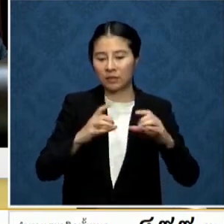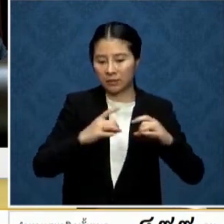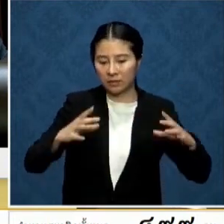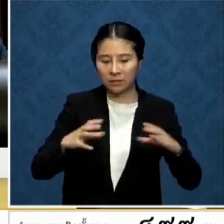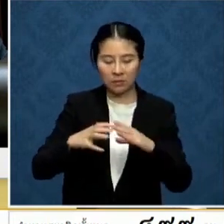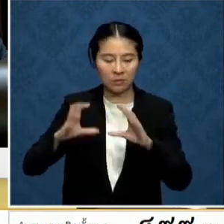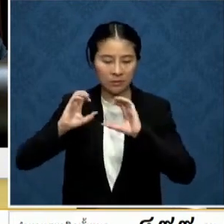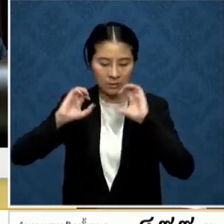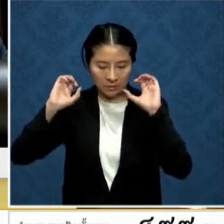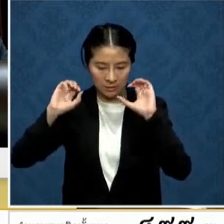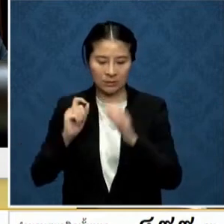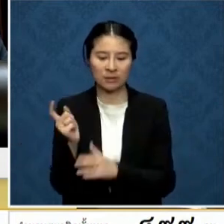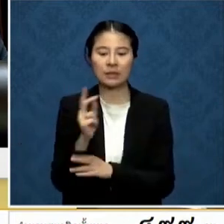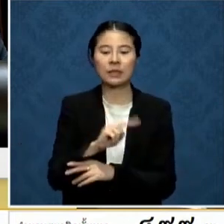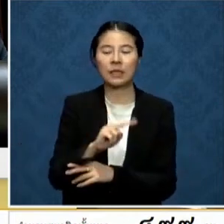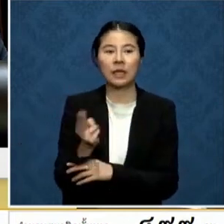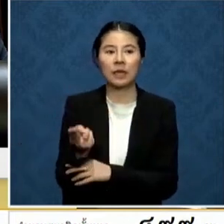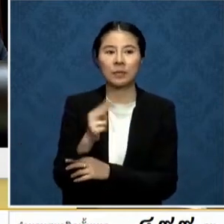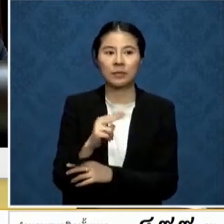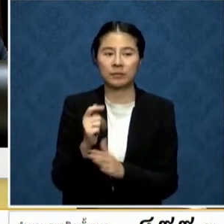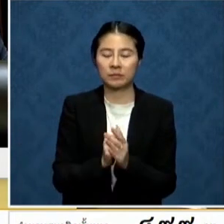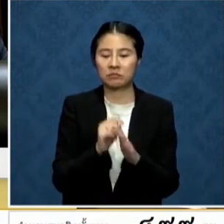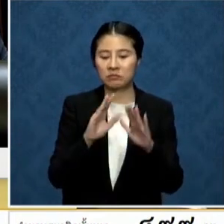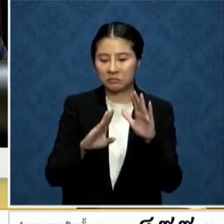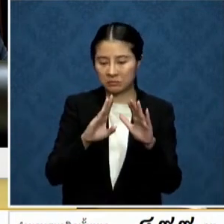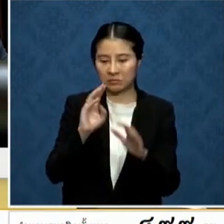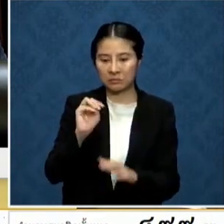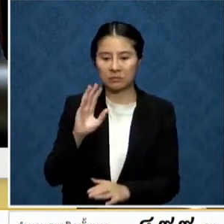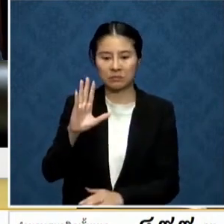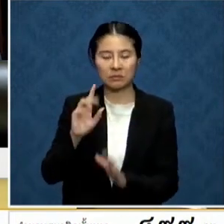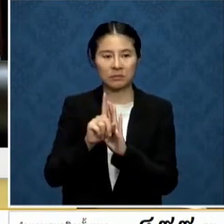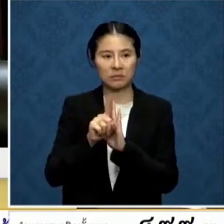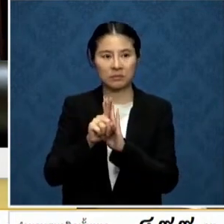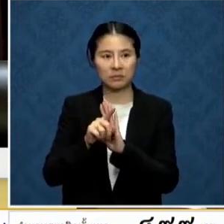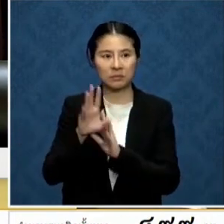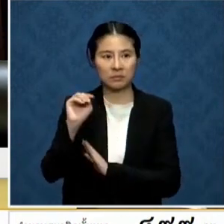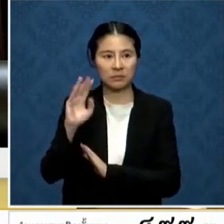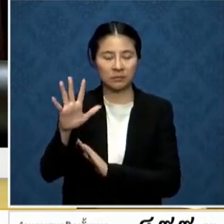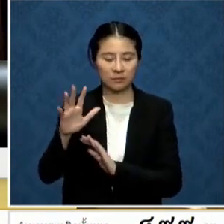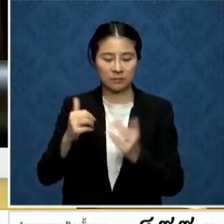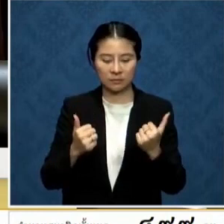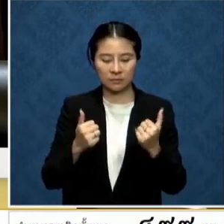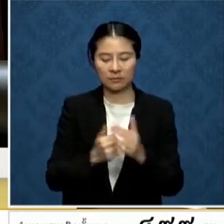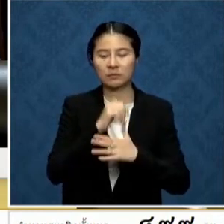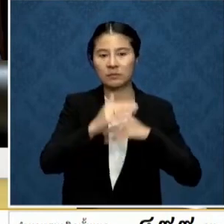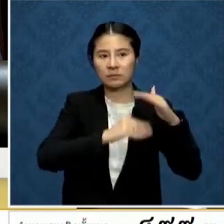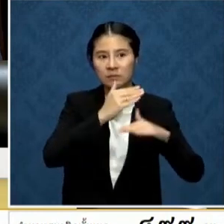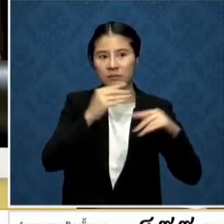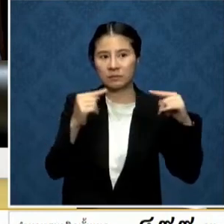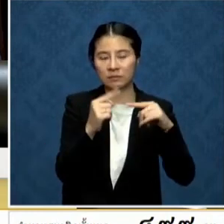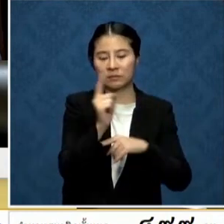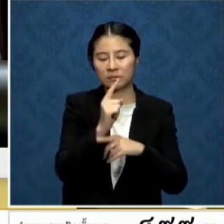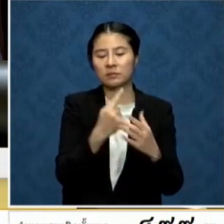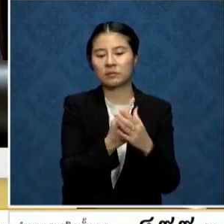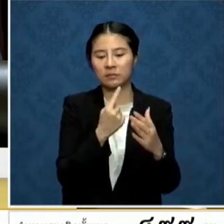รัฐบาลนะครับถามกันตอบกันประมาณ 45นาทีตรงนี้เป็นยังไงครับมันเป็นความก้าวหน้าก็คือว่าตัวแทน